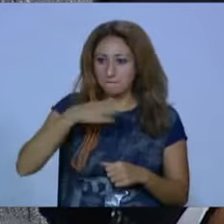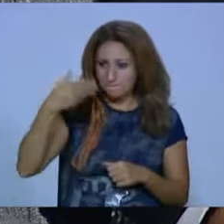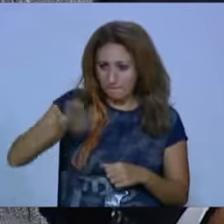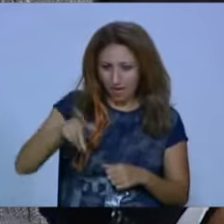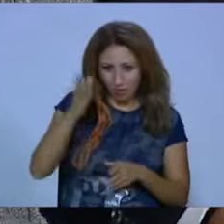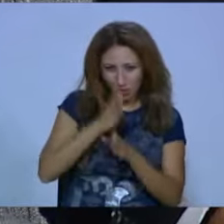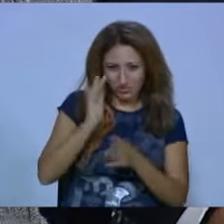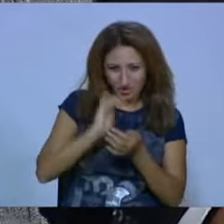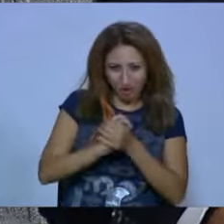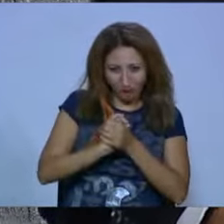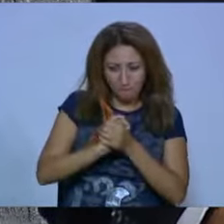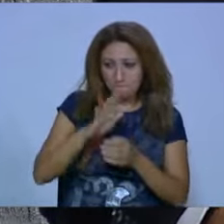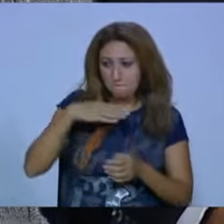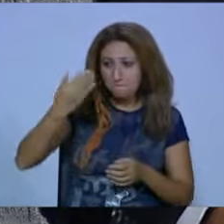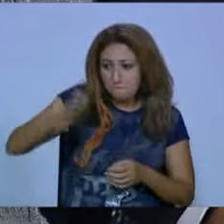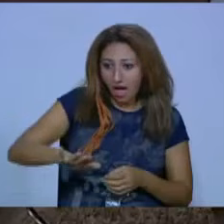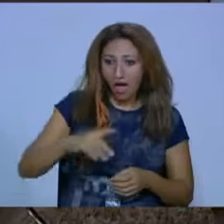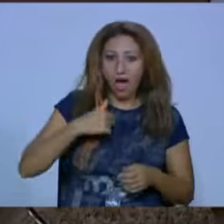طبعا ليه؟